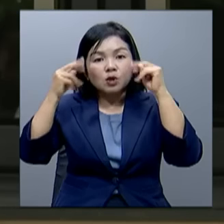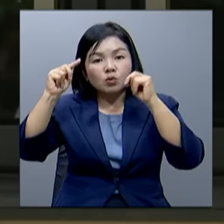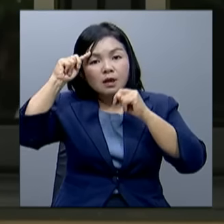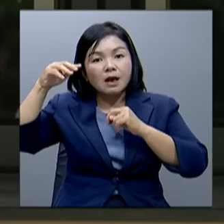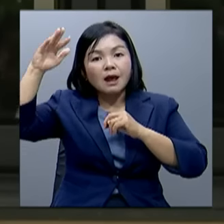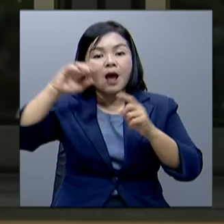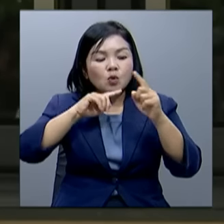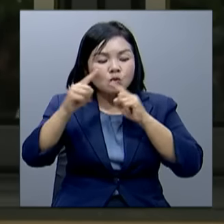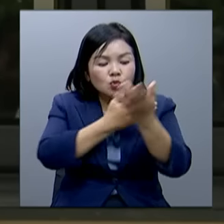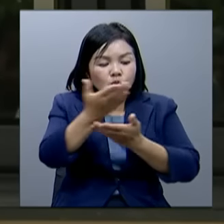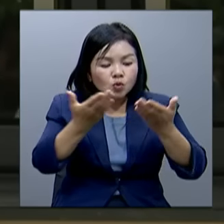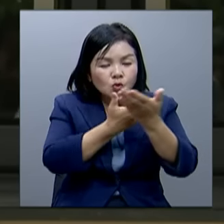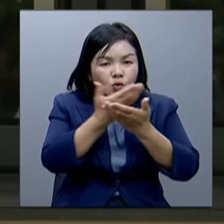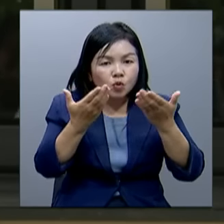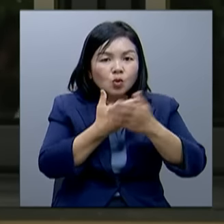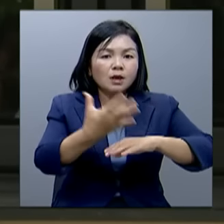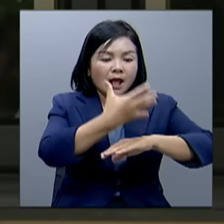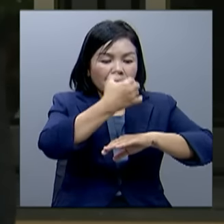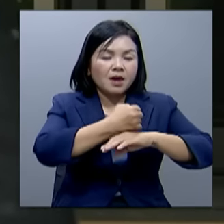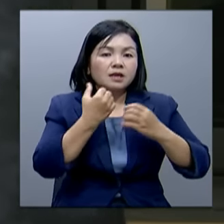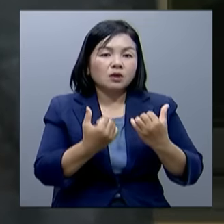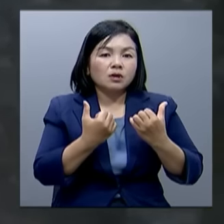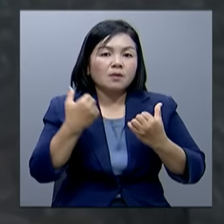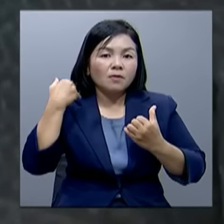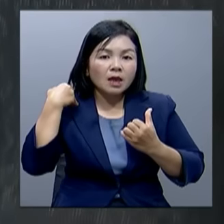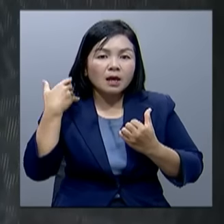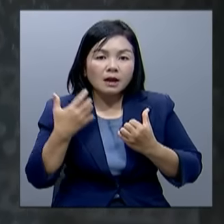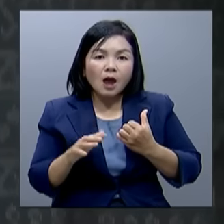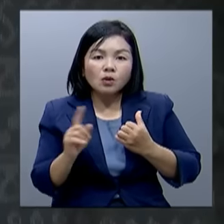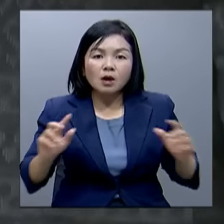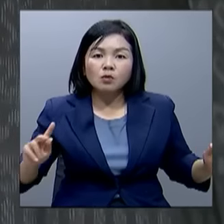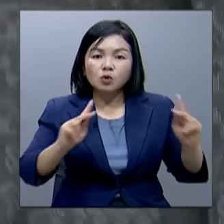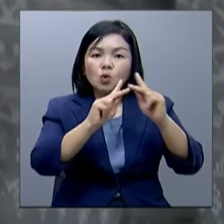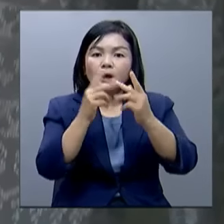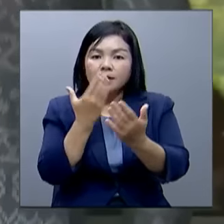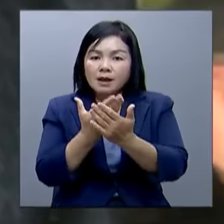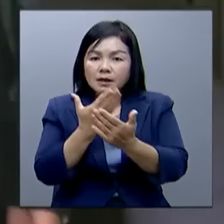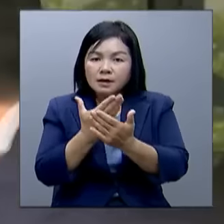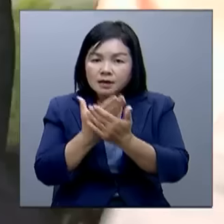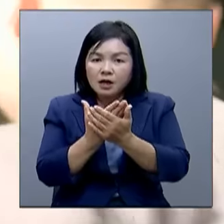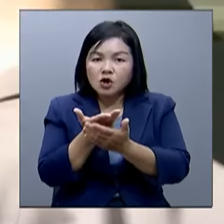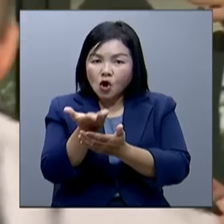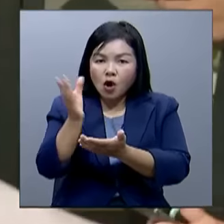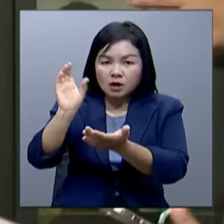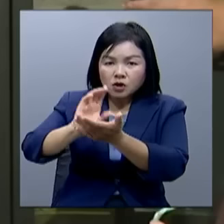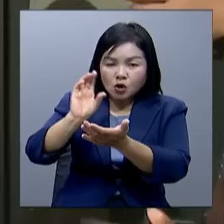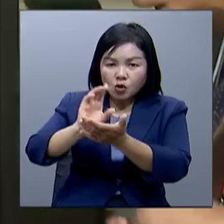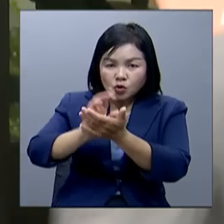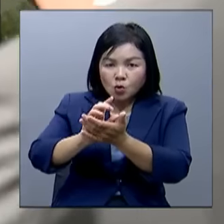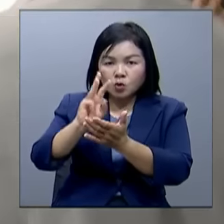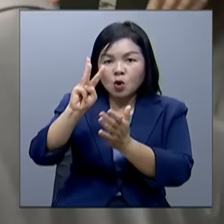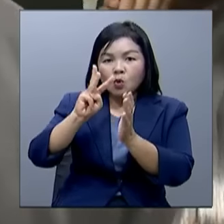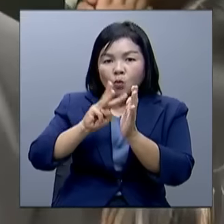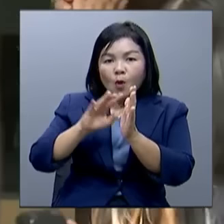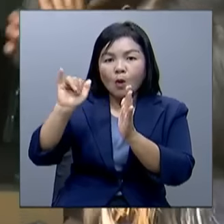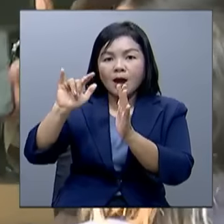ารือถึงสถานการณ์บ้านเมืองที่เกิดขึ้นในขณะนี้ด้วยนะคะรวมถึงกระทรวงการคลังเสนอจัดตั้งกองทุนวายุพักหนึ่งค่ะสำนักงานทรัพยาก